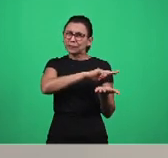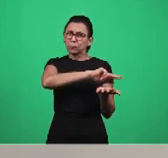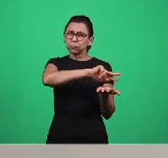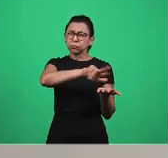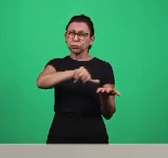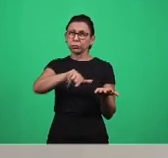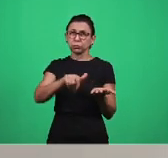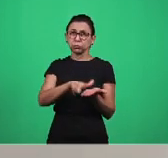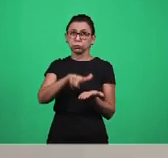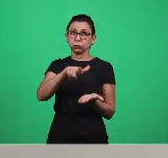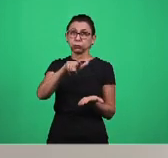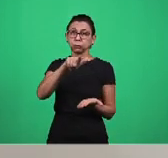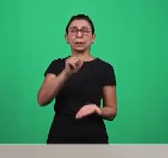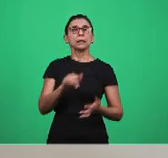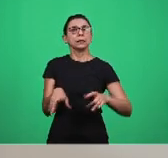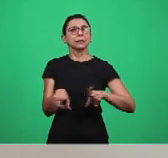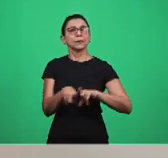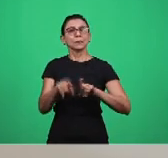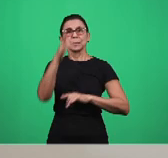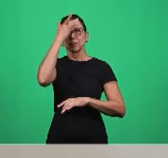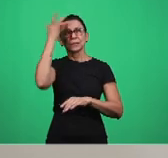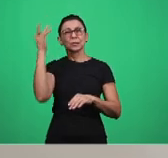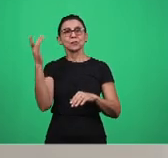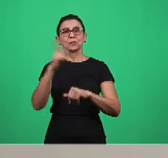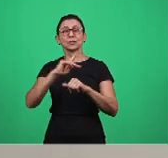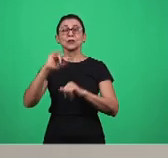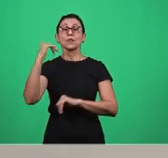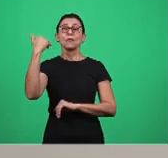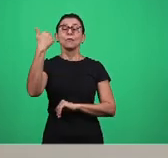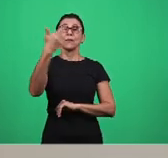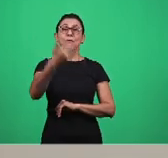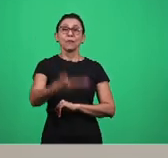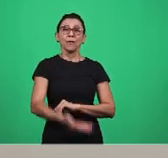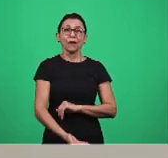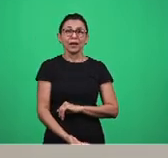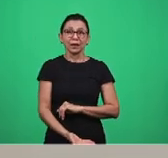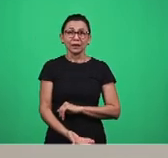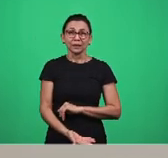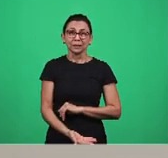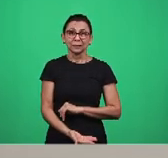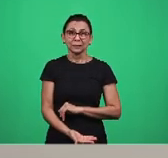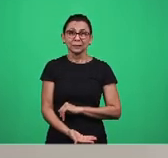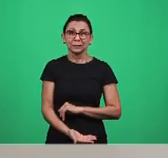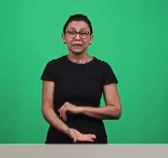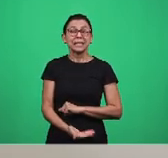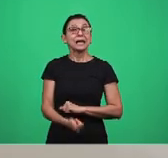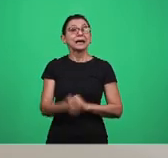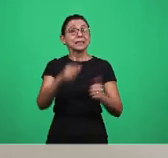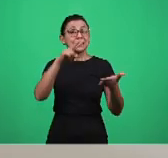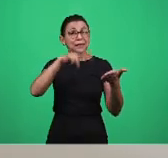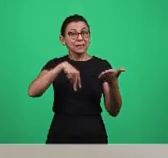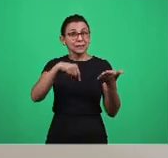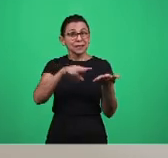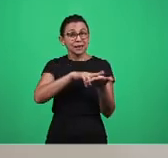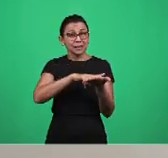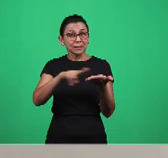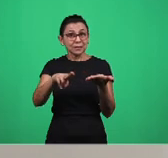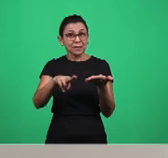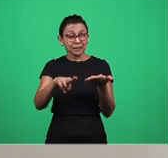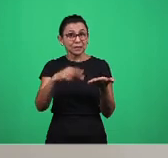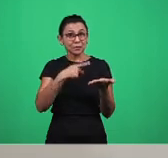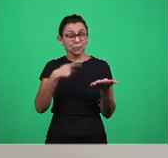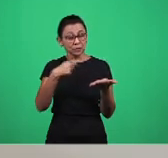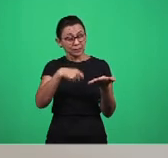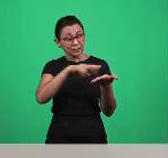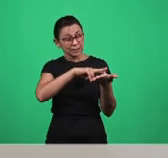l'œuvre. Elles sont engagées à lire nos lettres pastorales. Elles sont mises dans le portail, dans